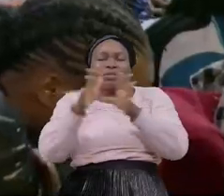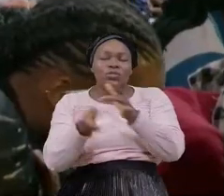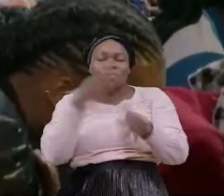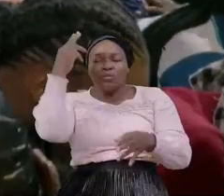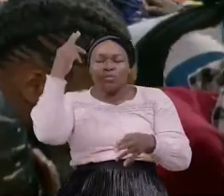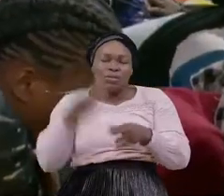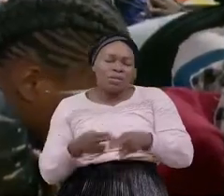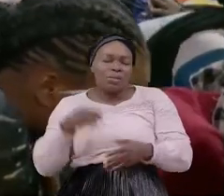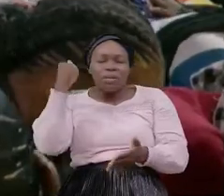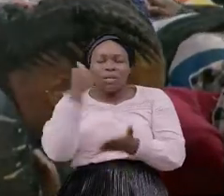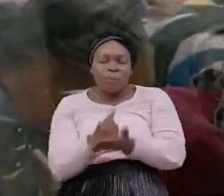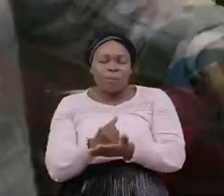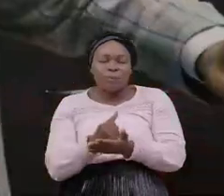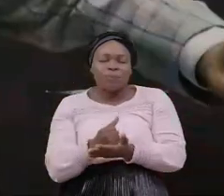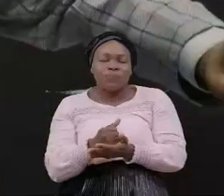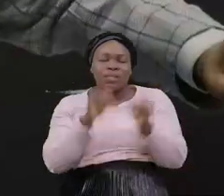Jésus-Christ.